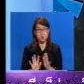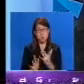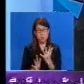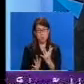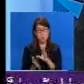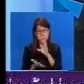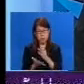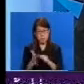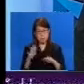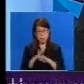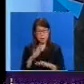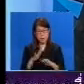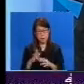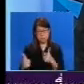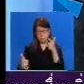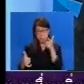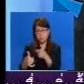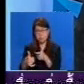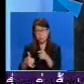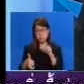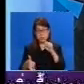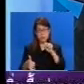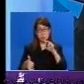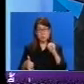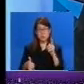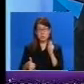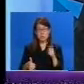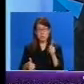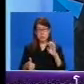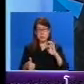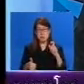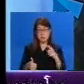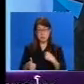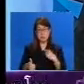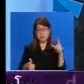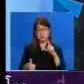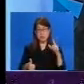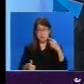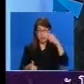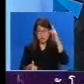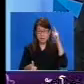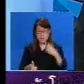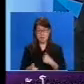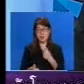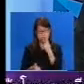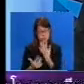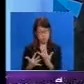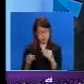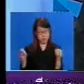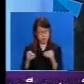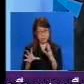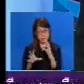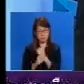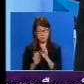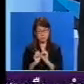คะในคดีลอบยิงนายสนธิลิ้มทองกุลแกนนำกลุ่มพันธมิตรประชาชนเพื่อประชาธิปไตยคาดว่าจะได้ข้อสรุปที่ชัดเจนสัปดา